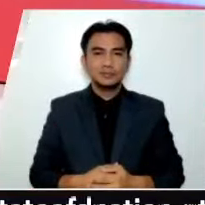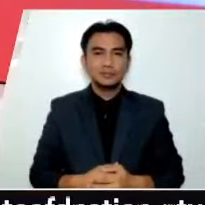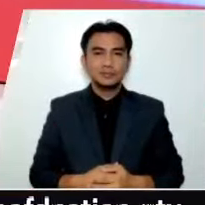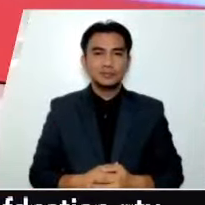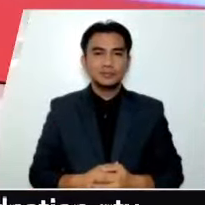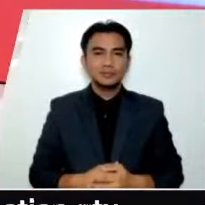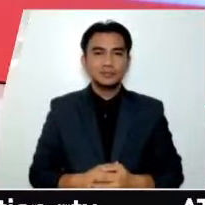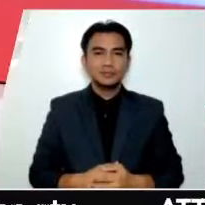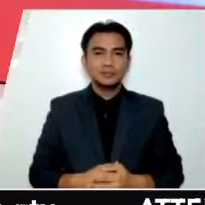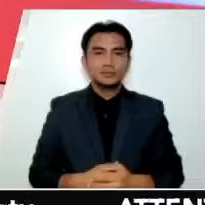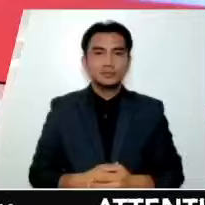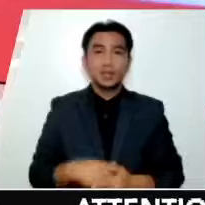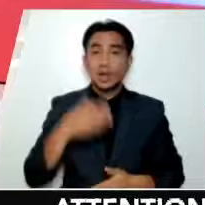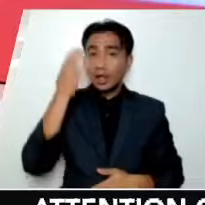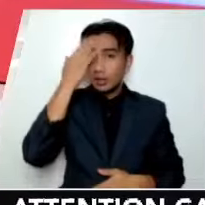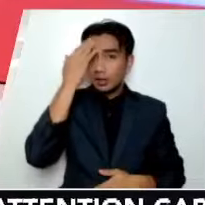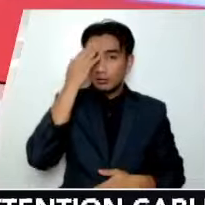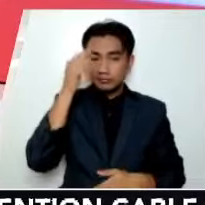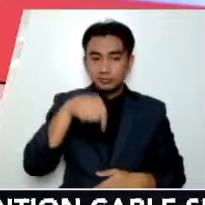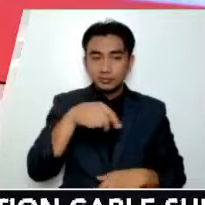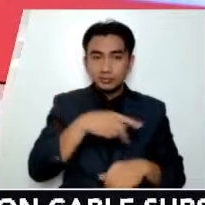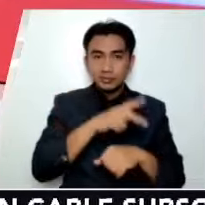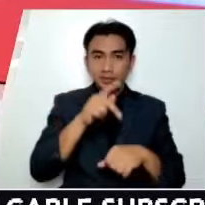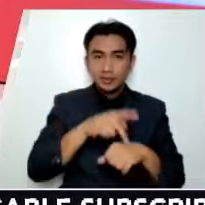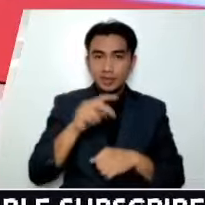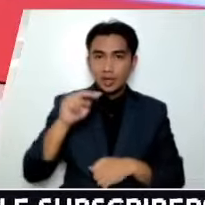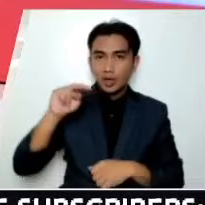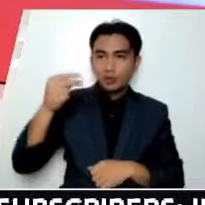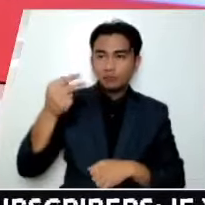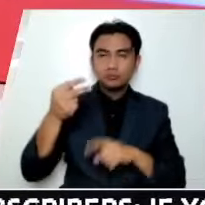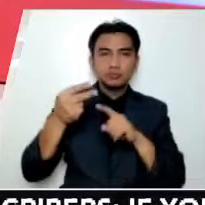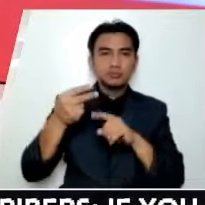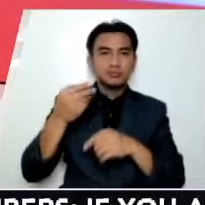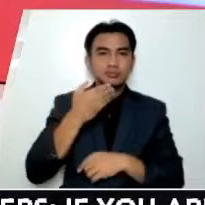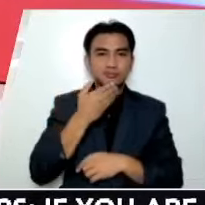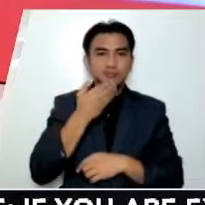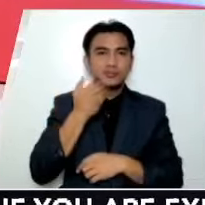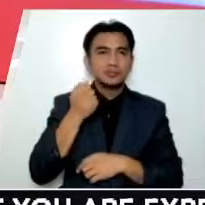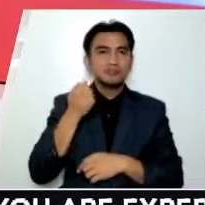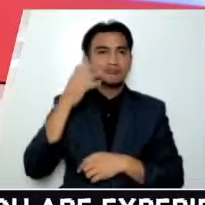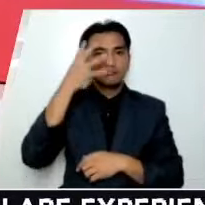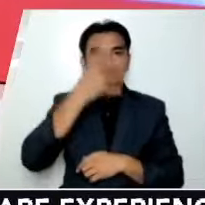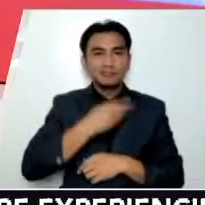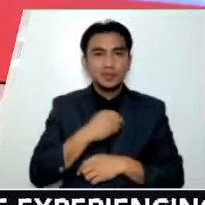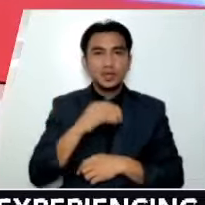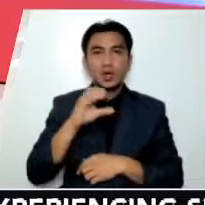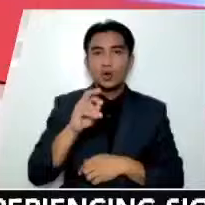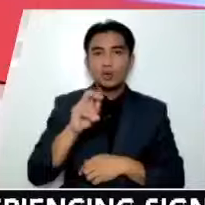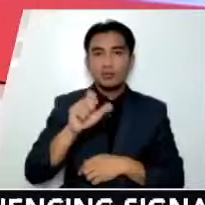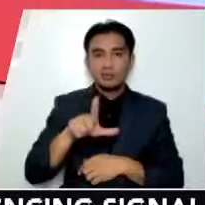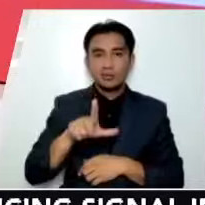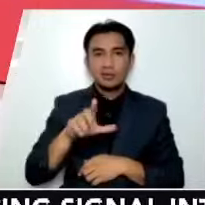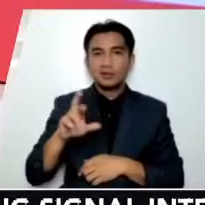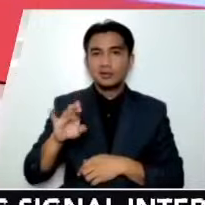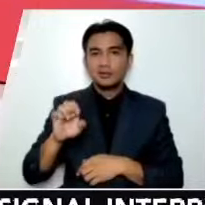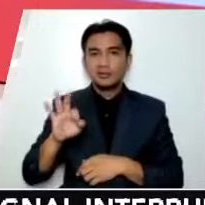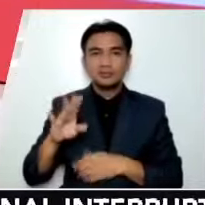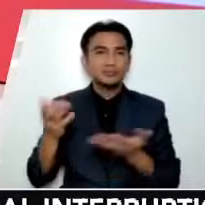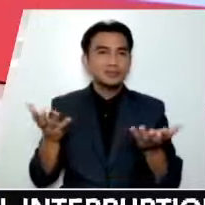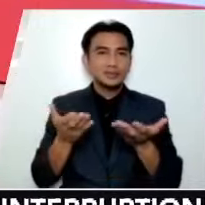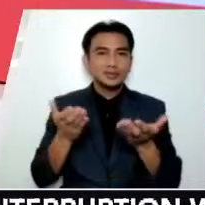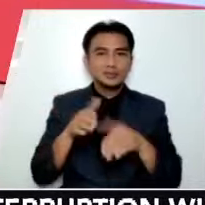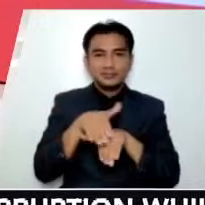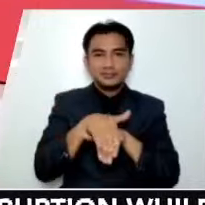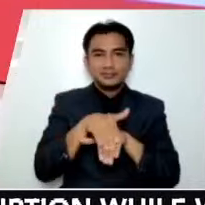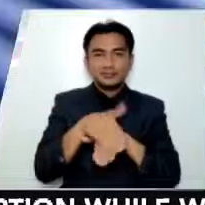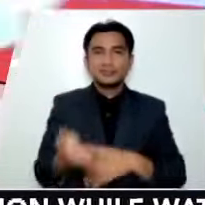Alam niyo bang nasa Pilipinas ang ikalawa sa pinakamalaking coral reef sa mundo? Yan ang Apo Reef sa Mindoro. G tayo dyan sa report